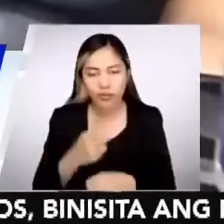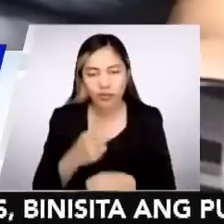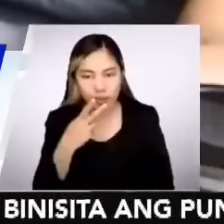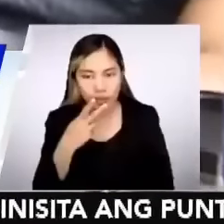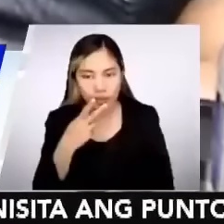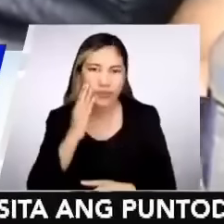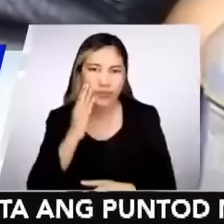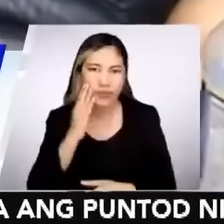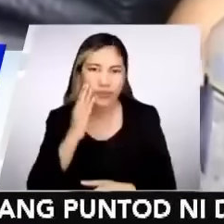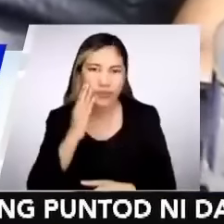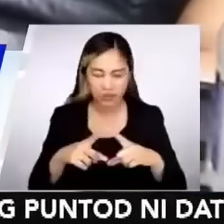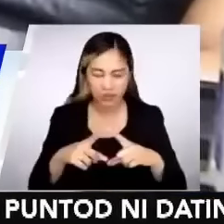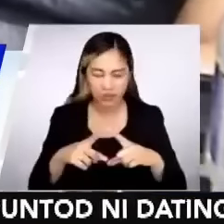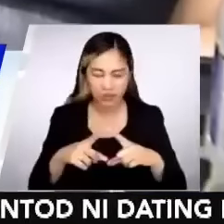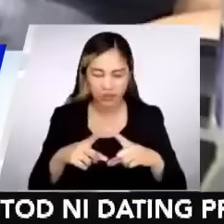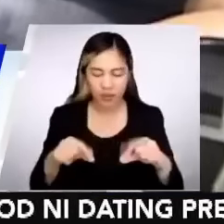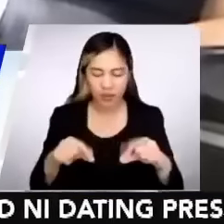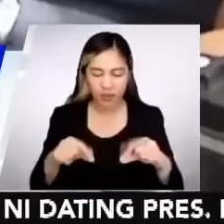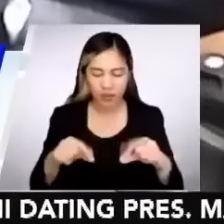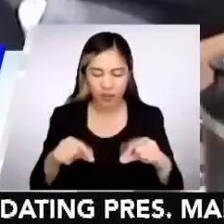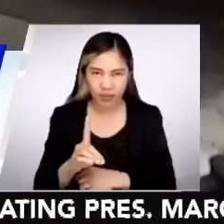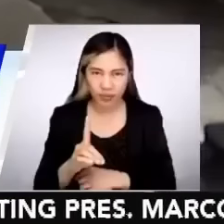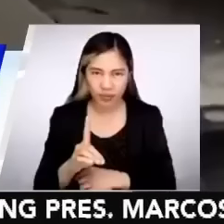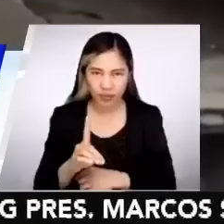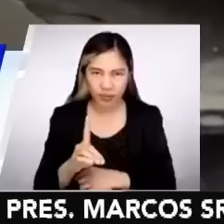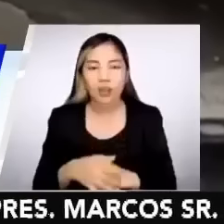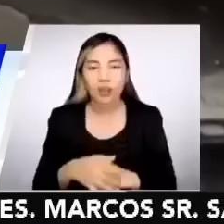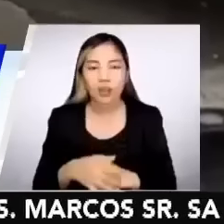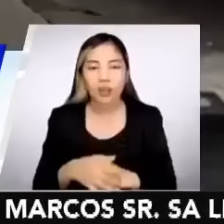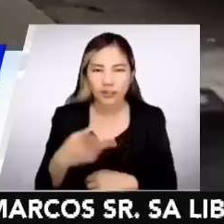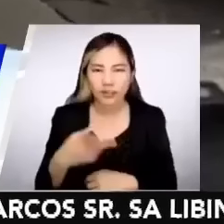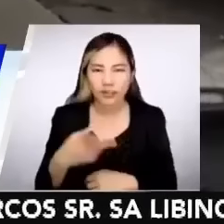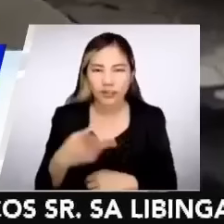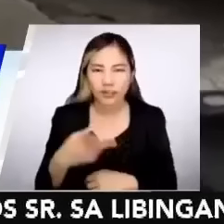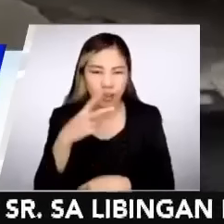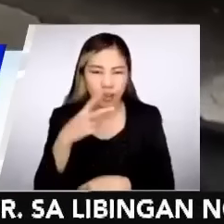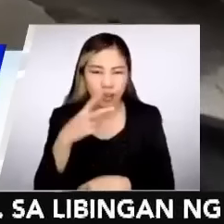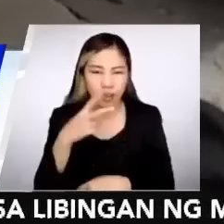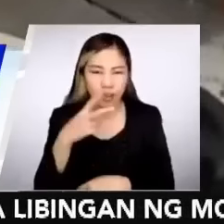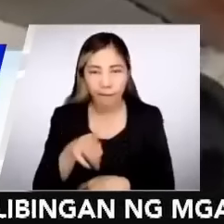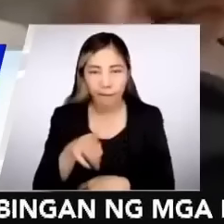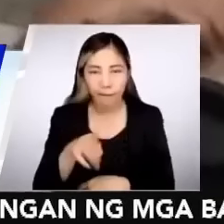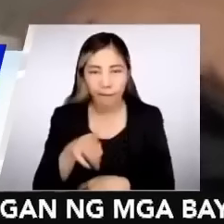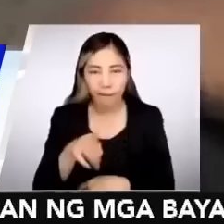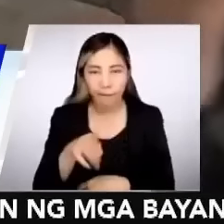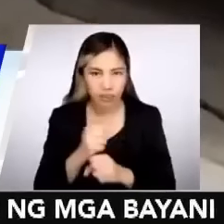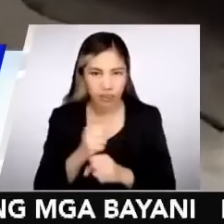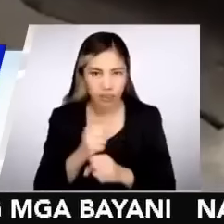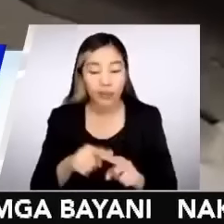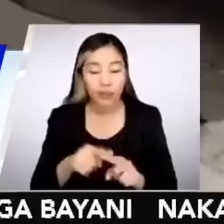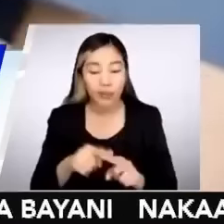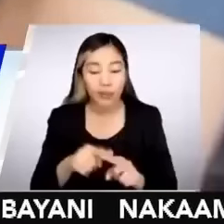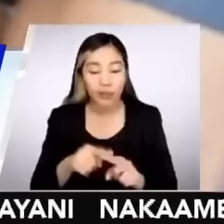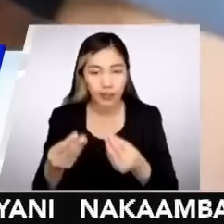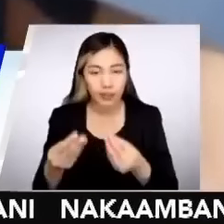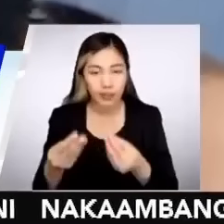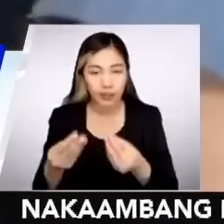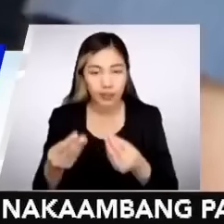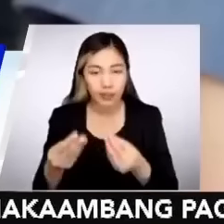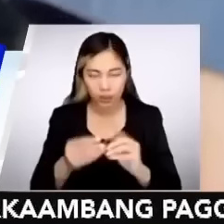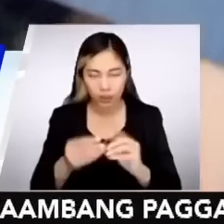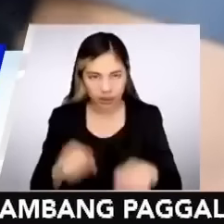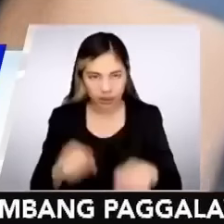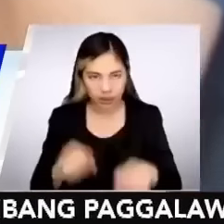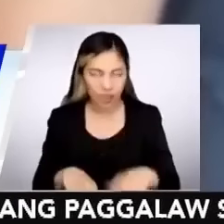rin ng mga pulis. Pero may number namang ibibigay kaya pwedeng i-claim pagkalabas. May ilang walis din na nakumpiska. Bawal na